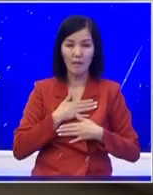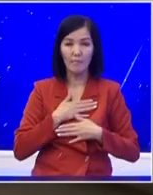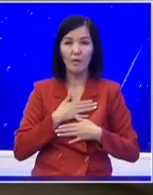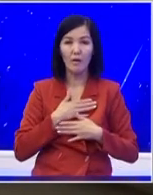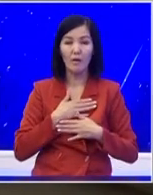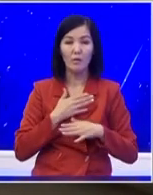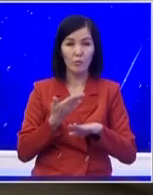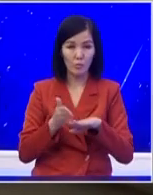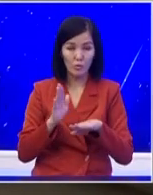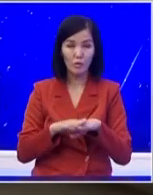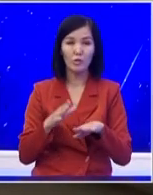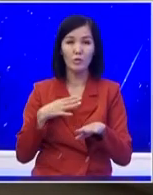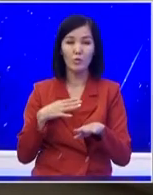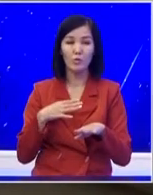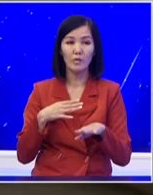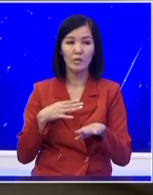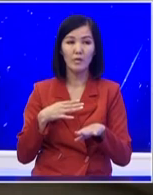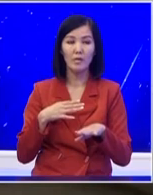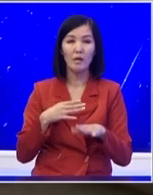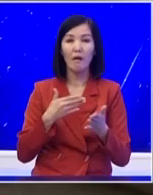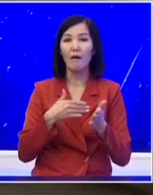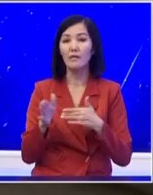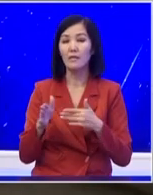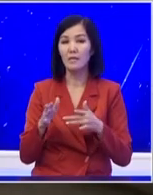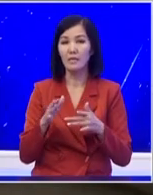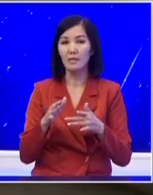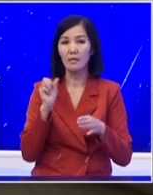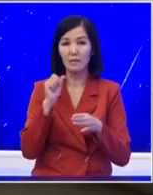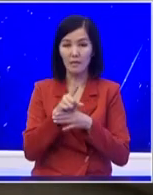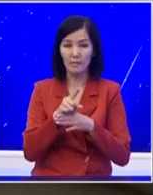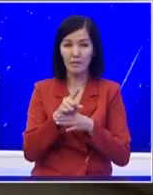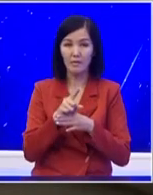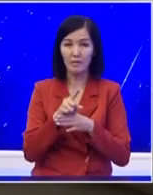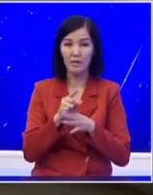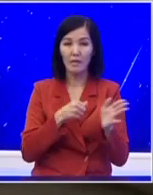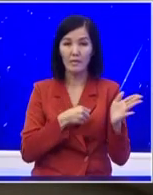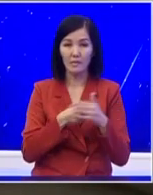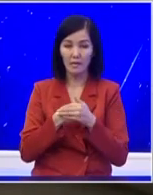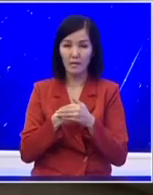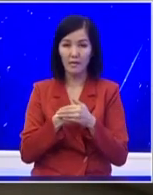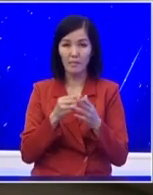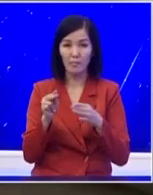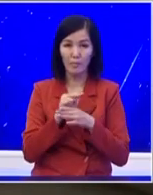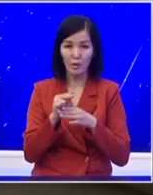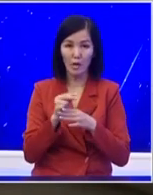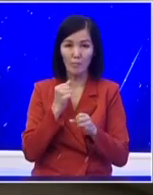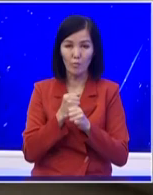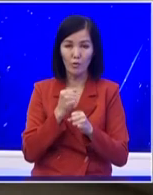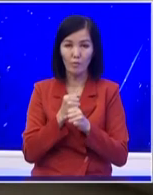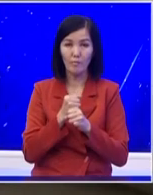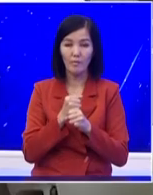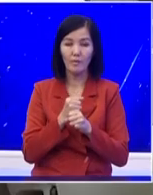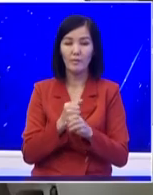нелегко приходится, так как приходится отказаться от многого, работать только в закрытом режиме и соблюдать карантинные